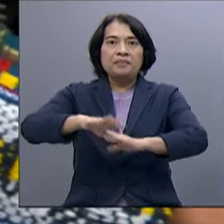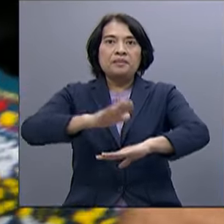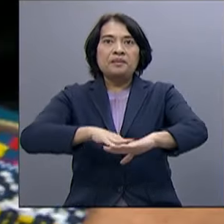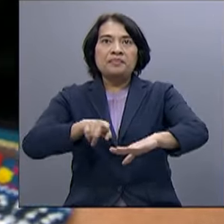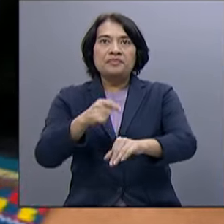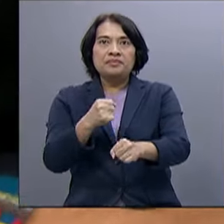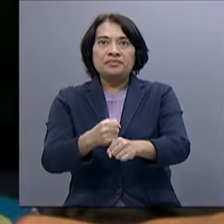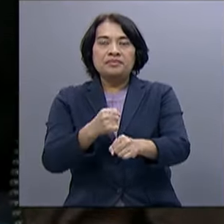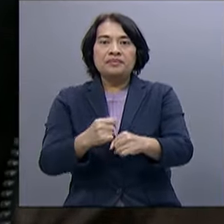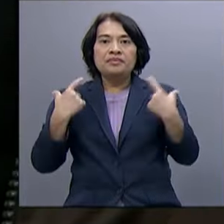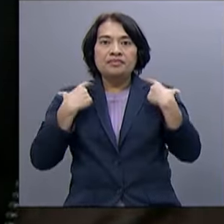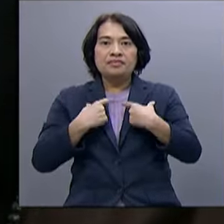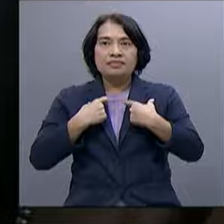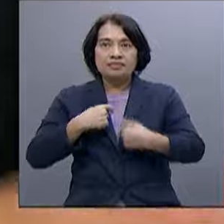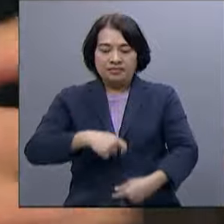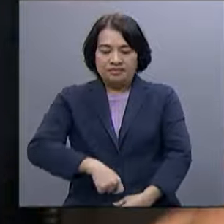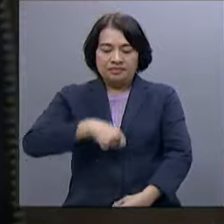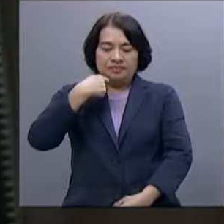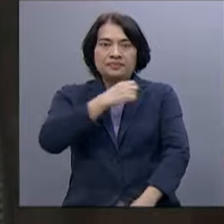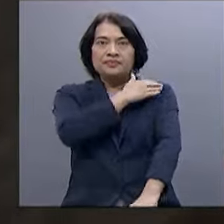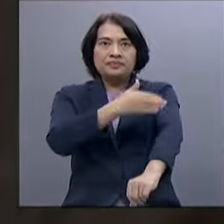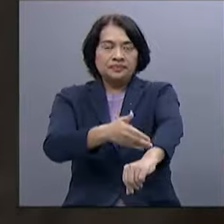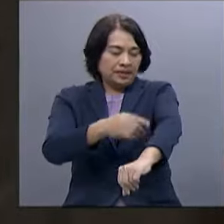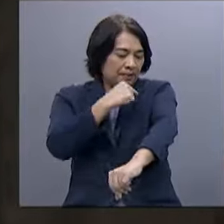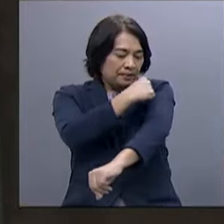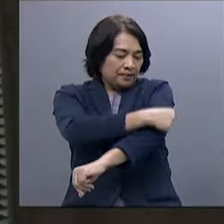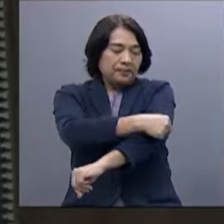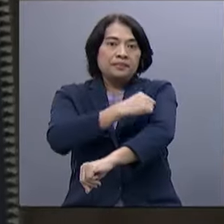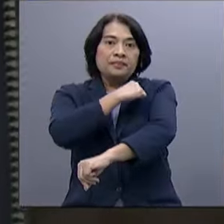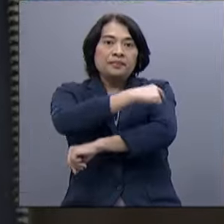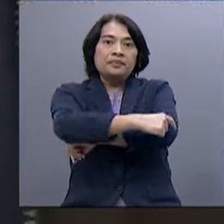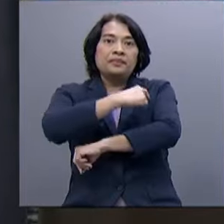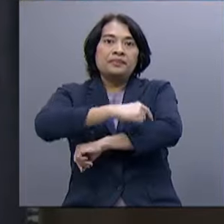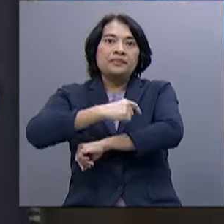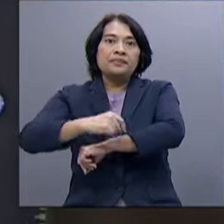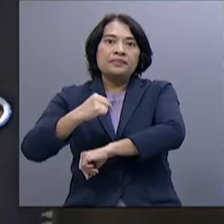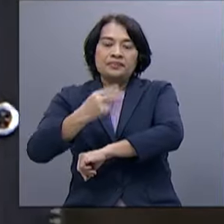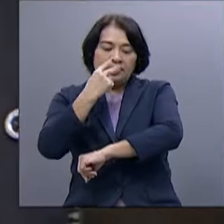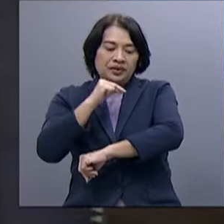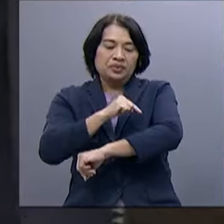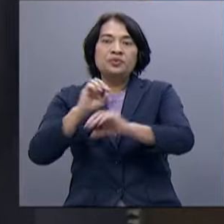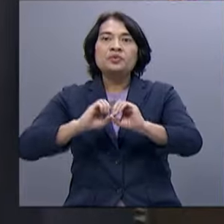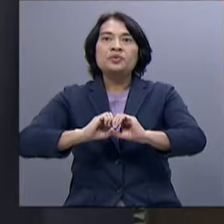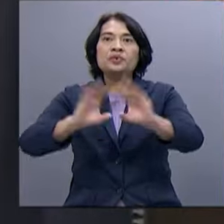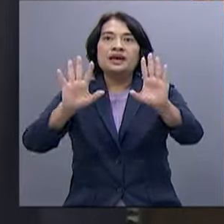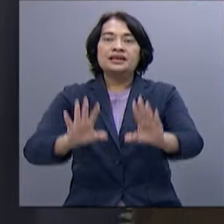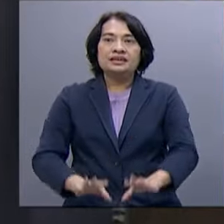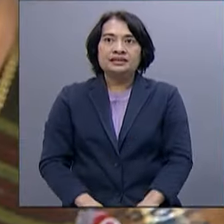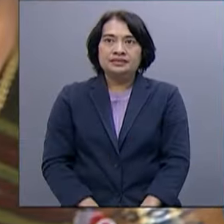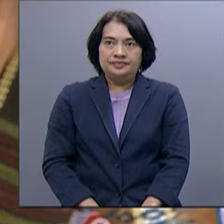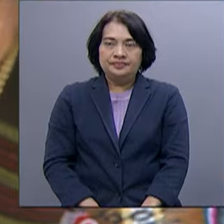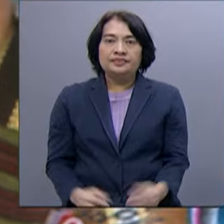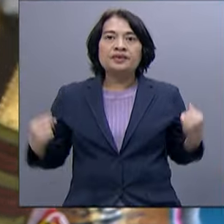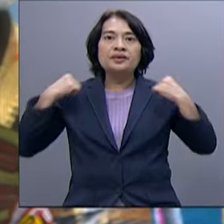าตกแต่งด้วยผ้าลายปักมือสลับกับผ้าสีพื้นเพื่อให้ลายดูโดดเด่นสวมใส่แล้ว